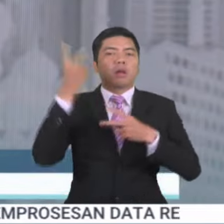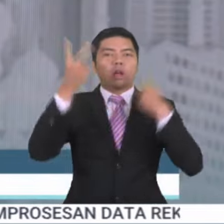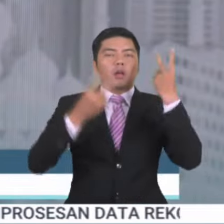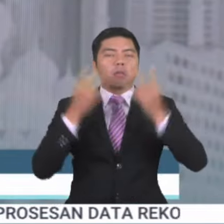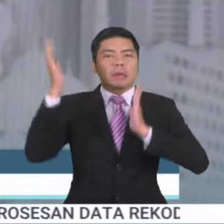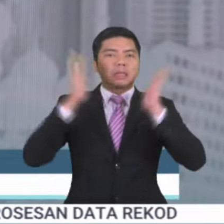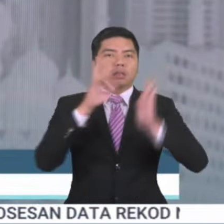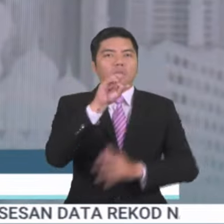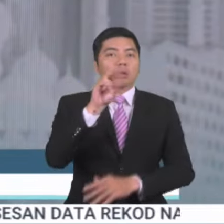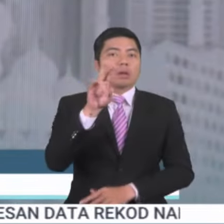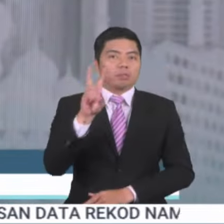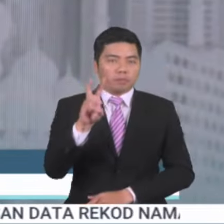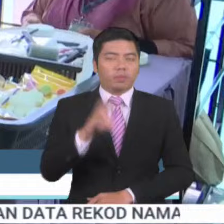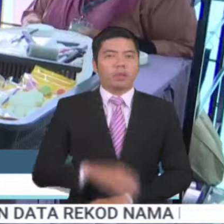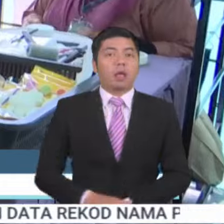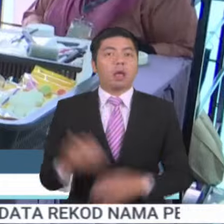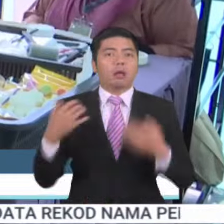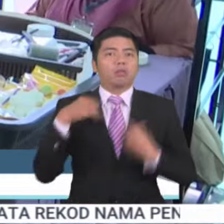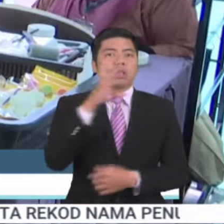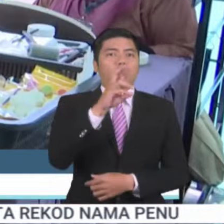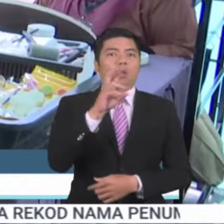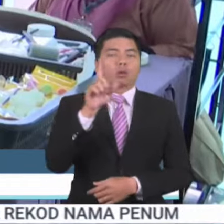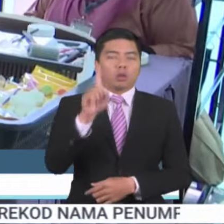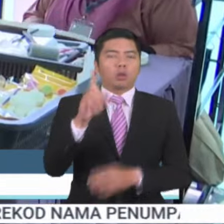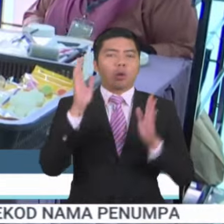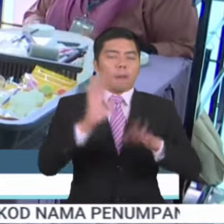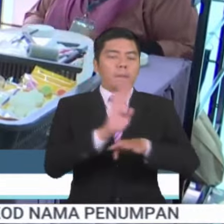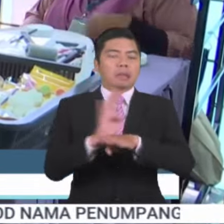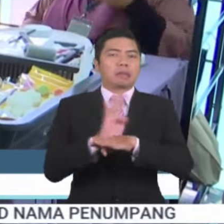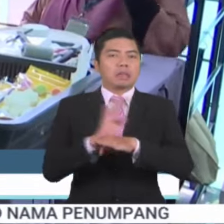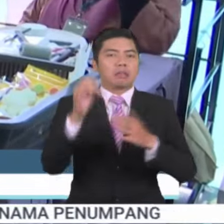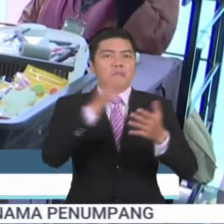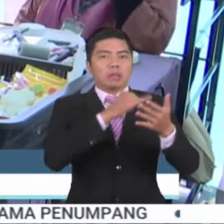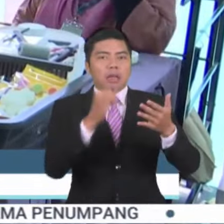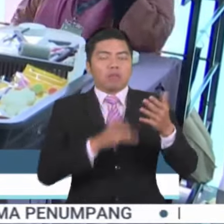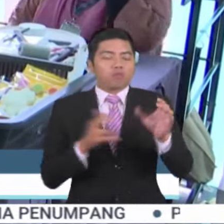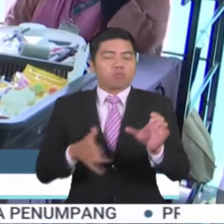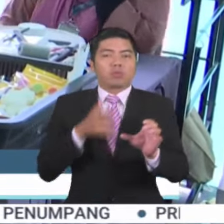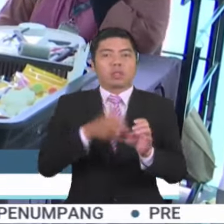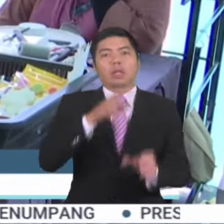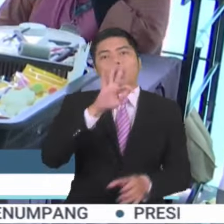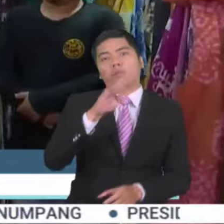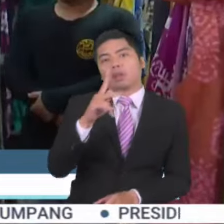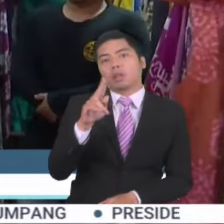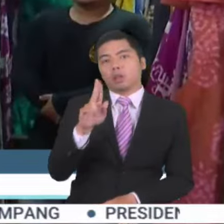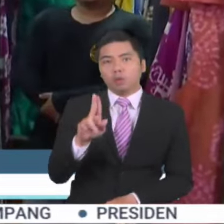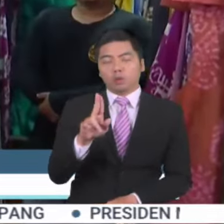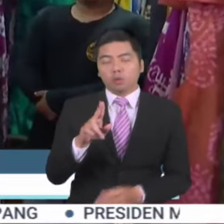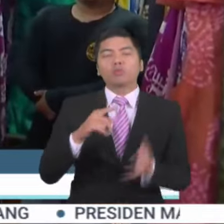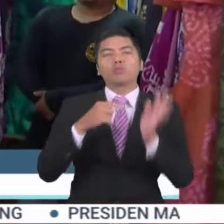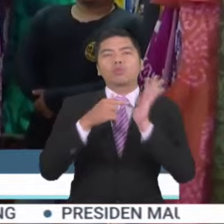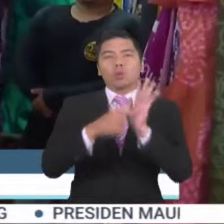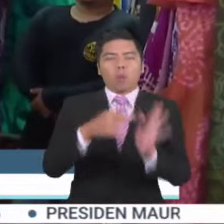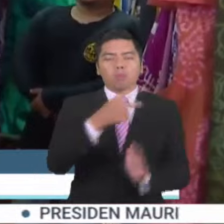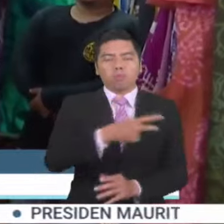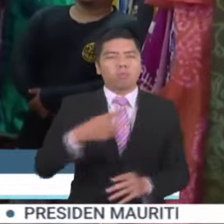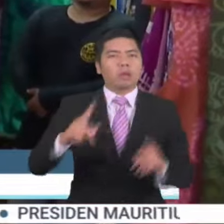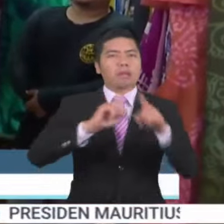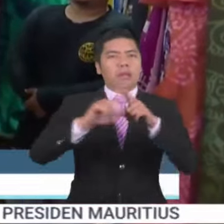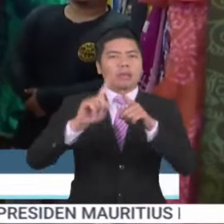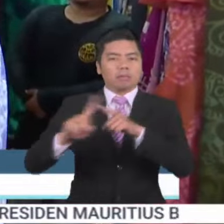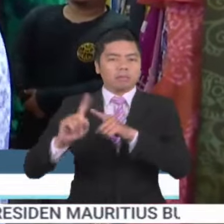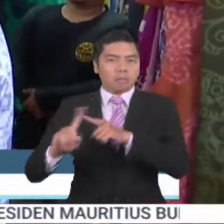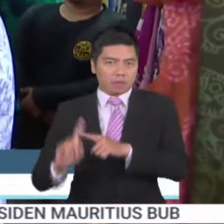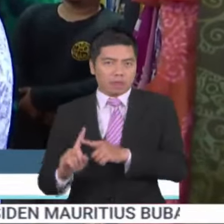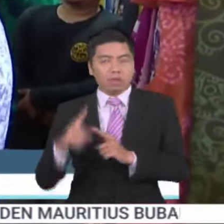2026. Seramai 61 usahawan kraft menyertai FKU 2024 dengan mengetengahkan pelbagai produk antaranya